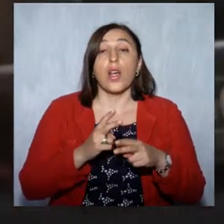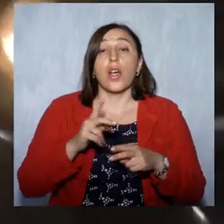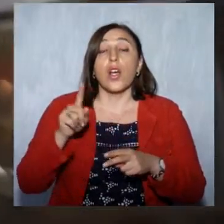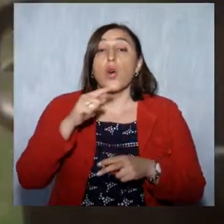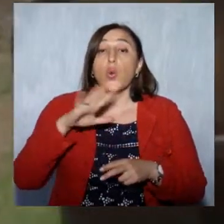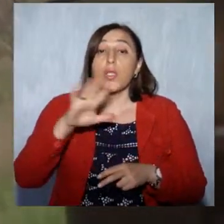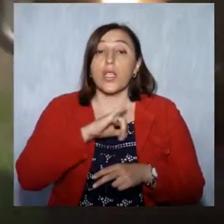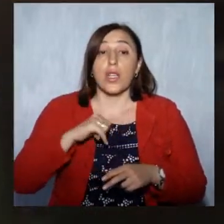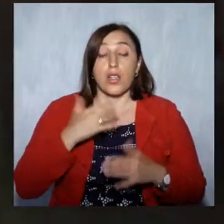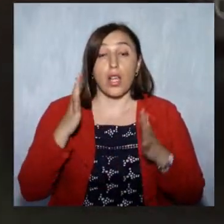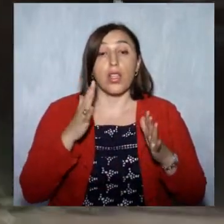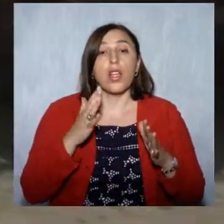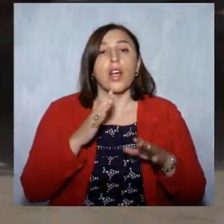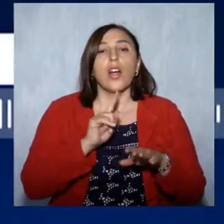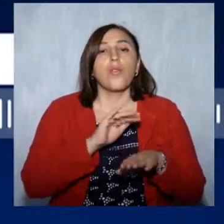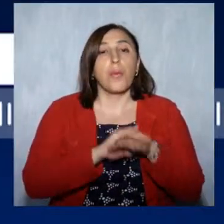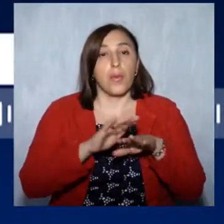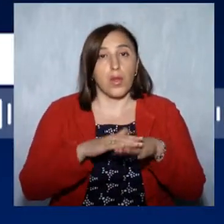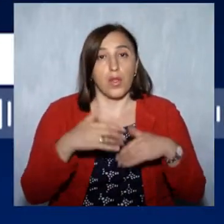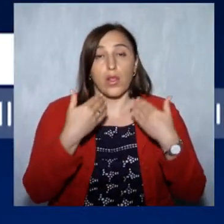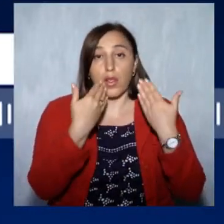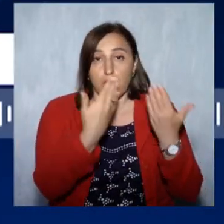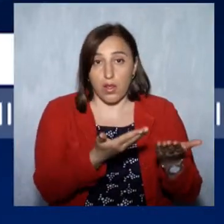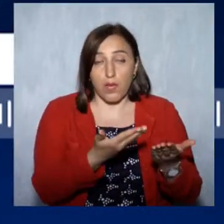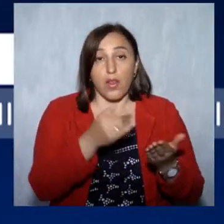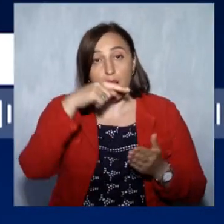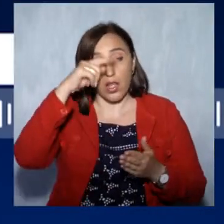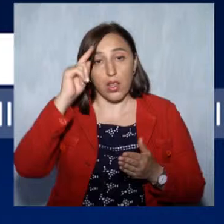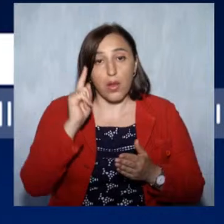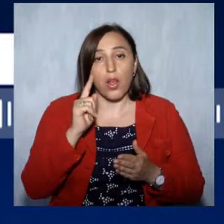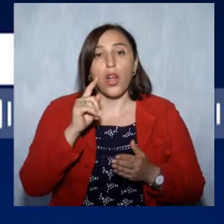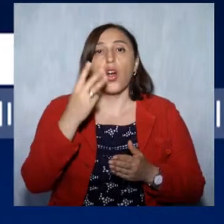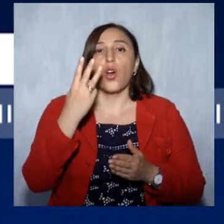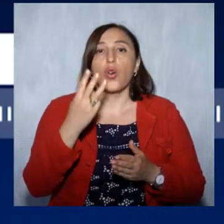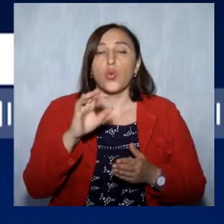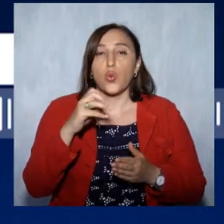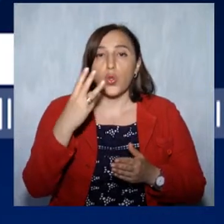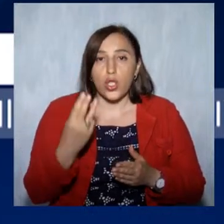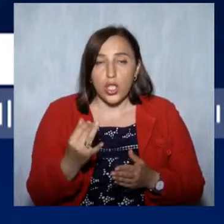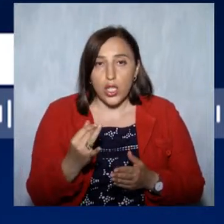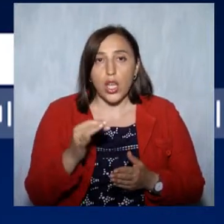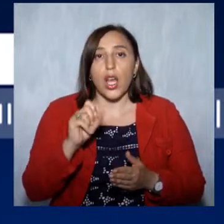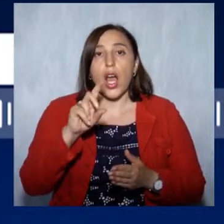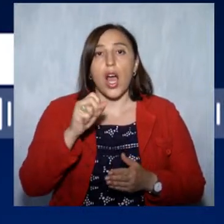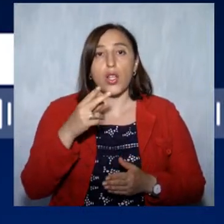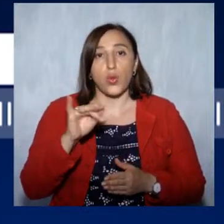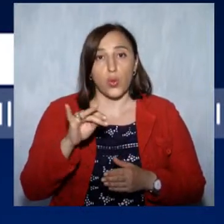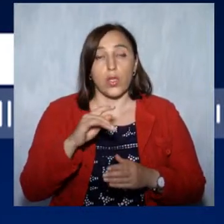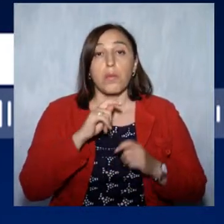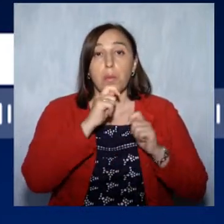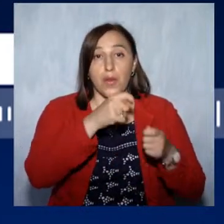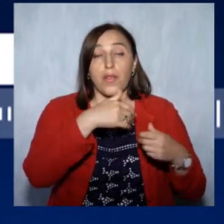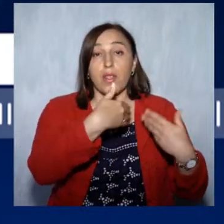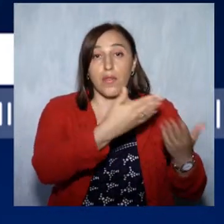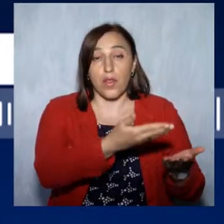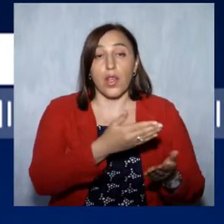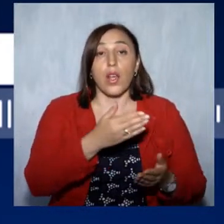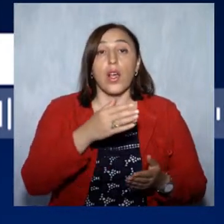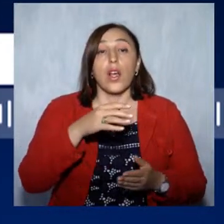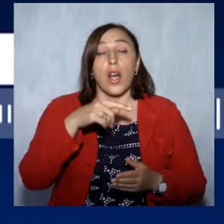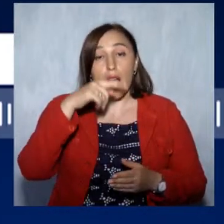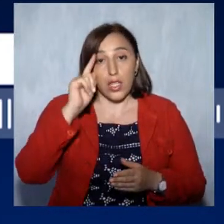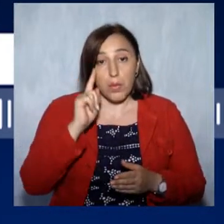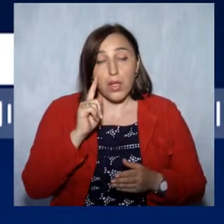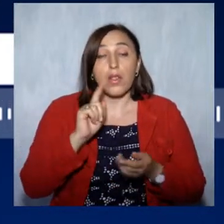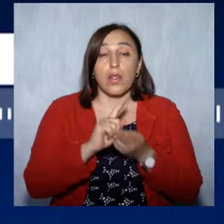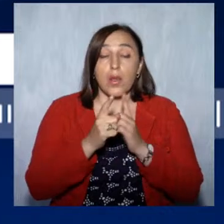տվեցին շատ ու շատ հարցերում, նաև հայցվում Շուշին հադրուտը Իրան տվեցին, հիմա իրանք պետք է արձագանքեն։ Ու պետք